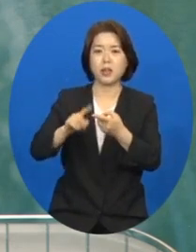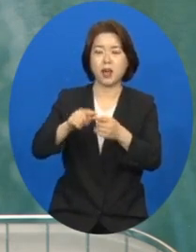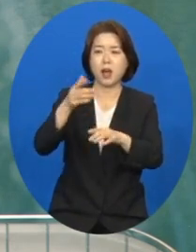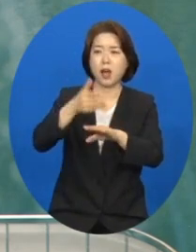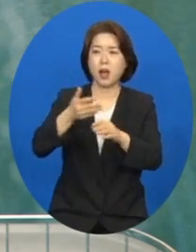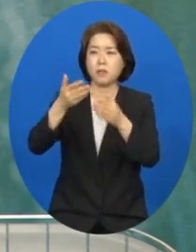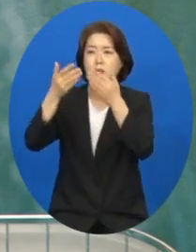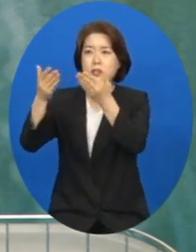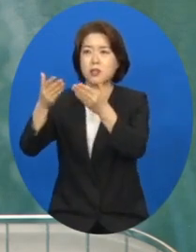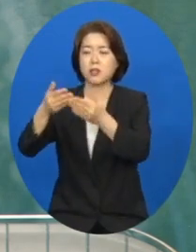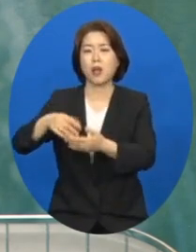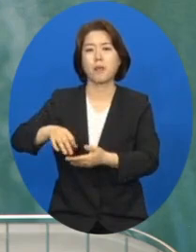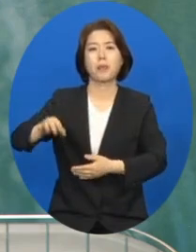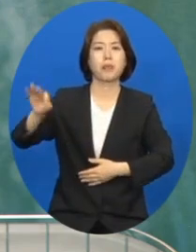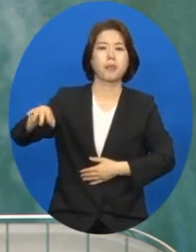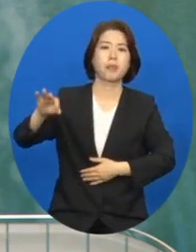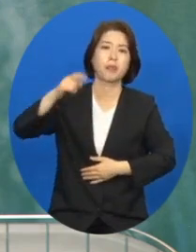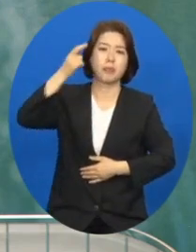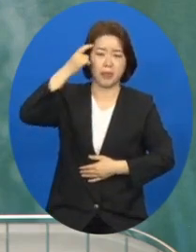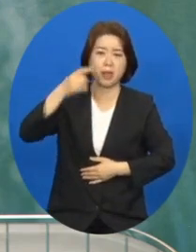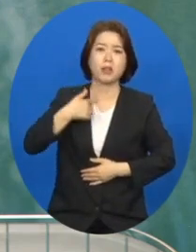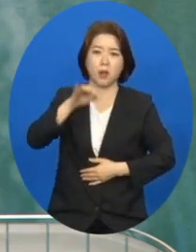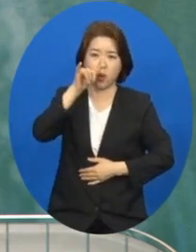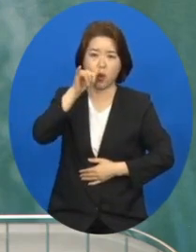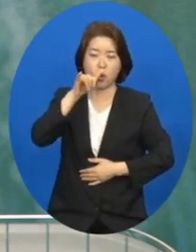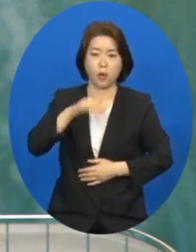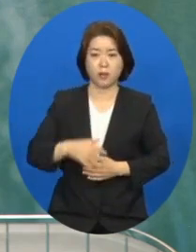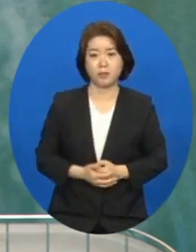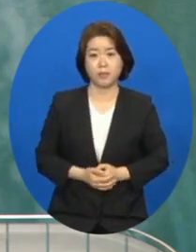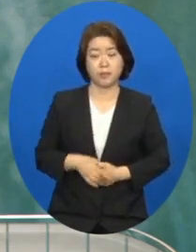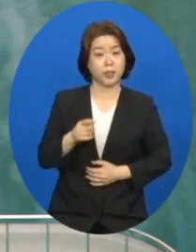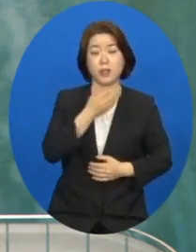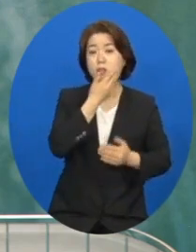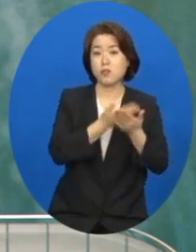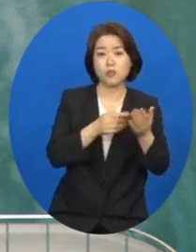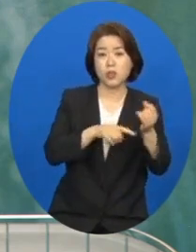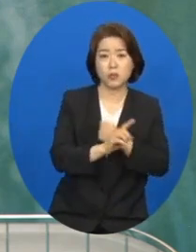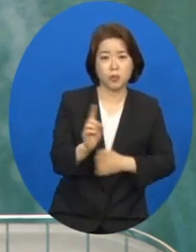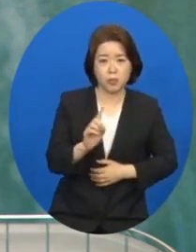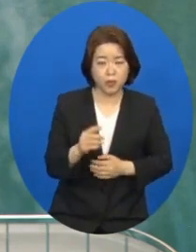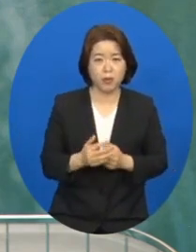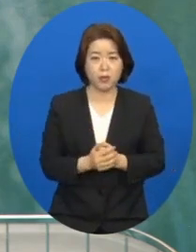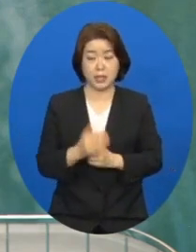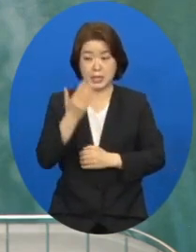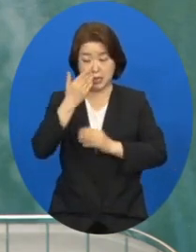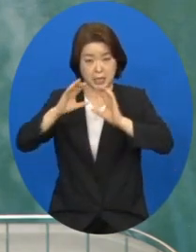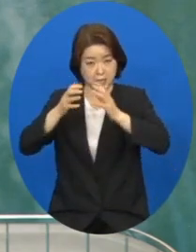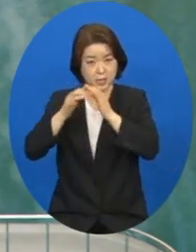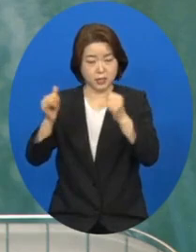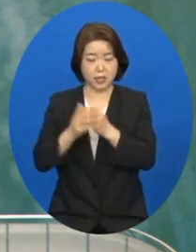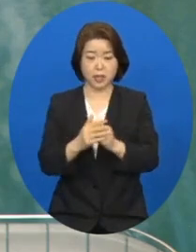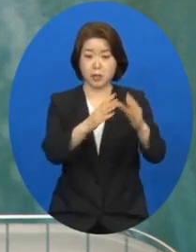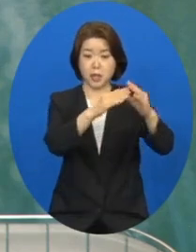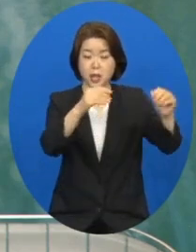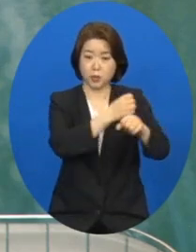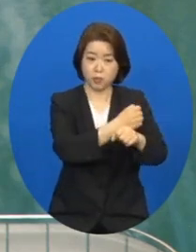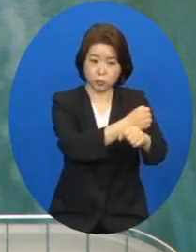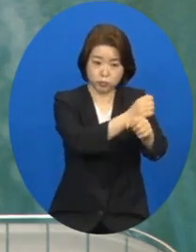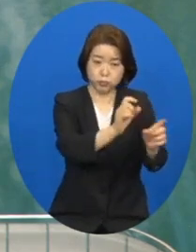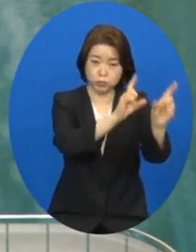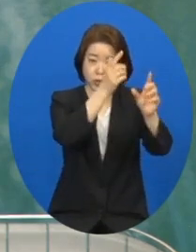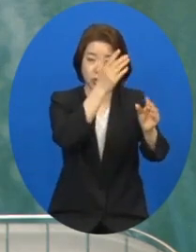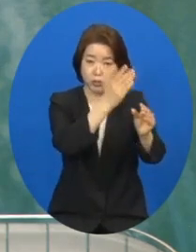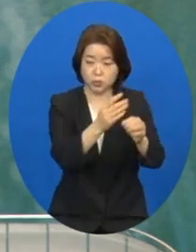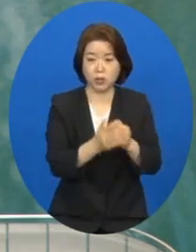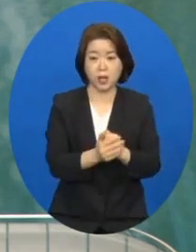여러분, 이것이 왜 이렇게 중요한 것인가 하면 이스라엘 백성들이 애굽에 종살이하다가